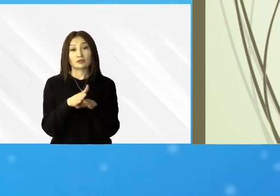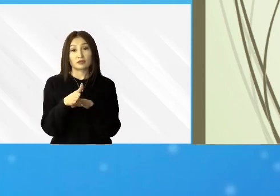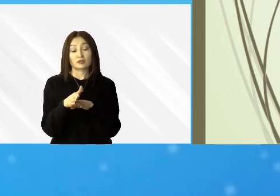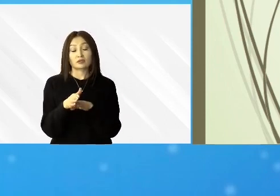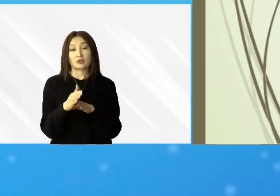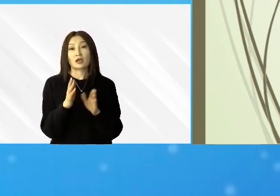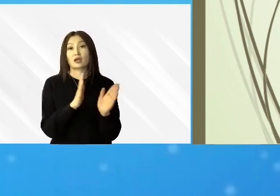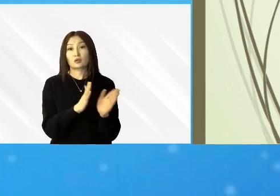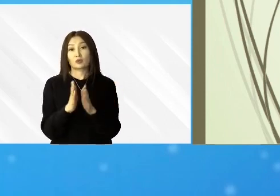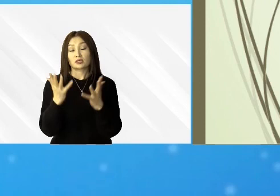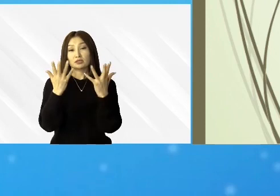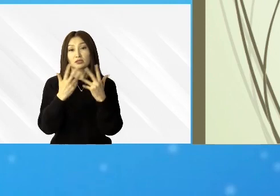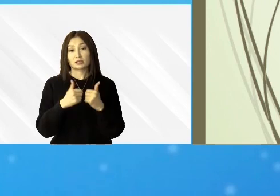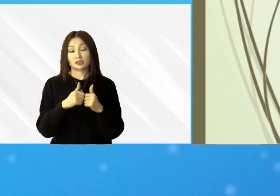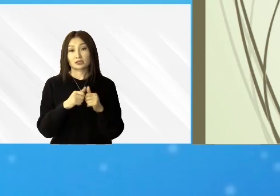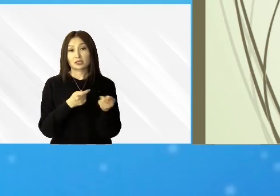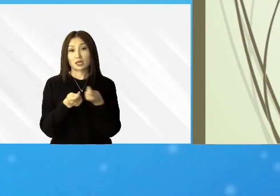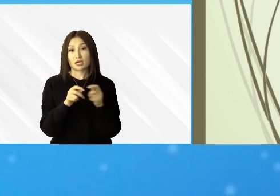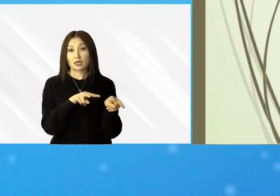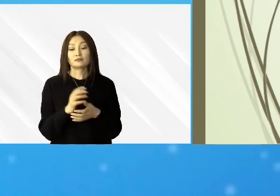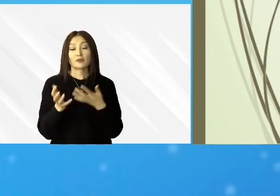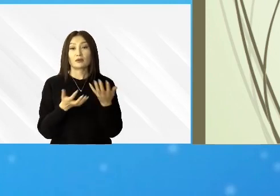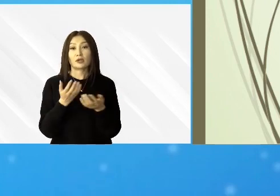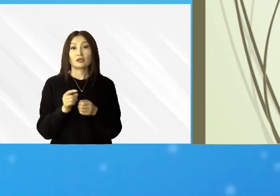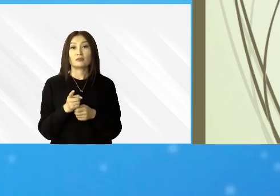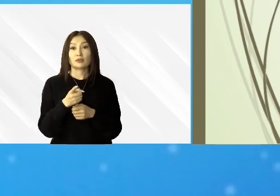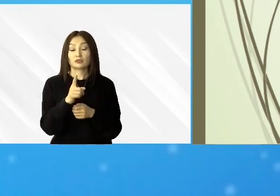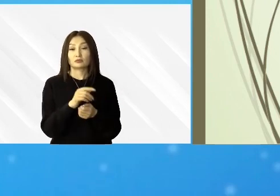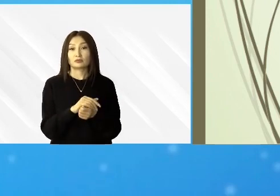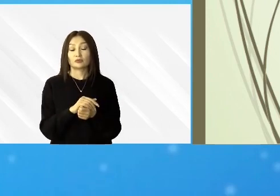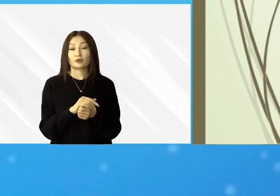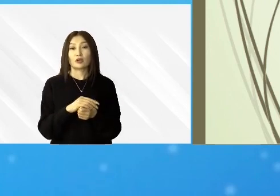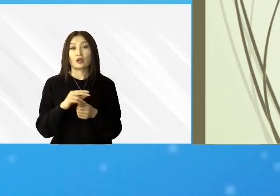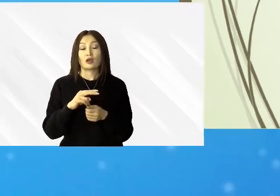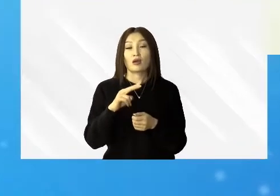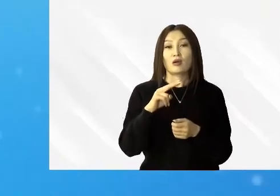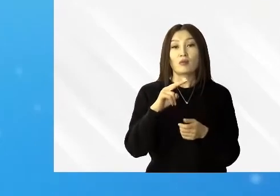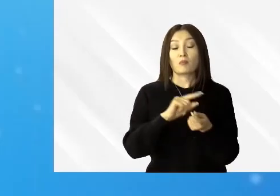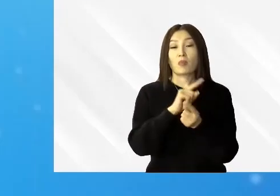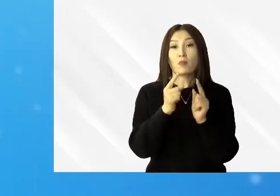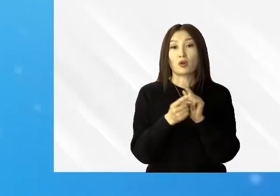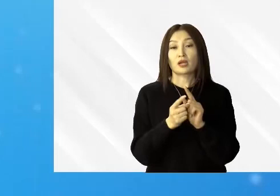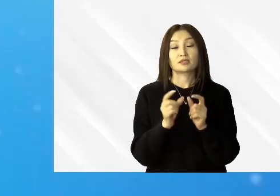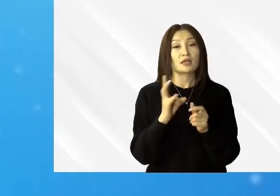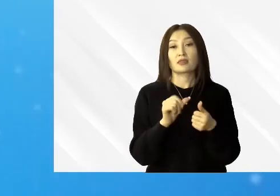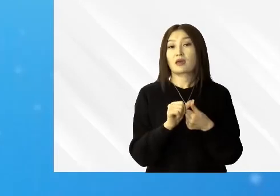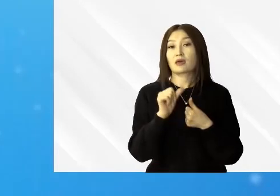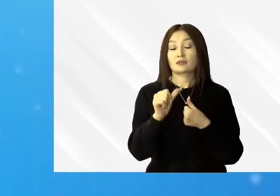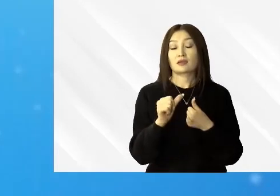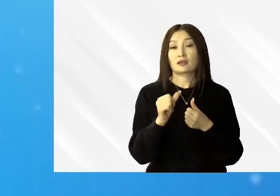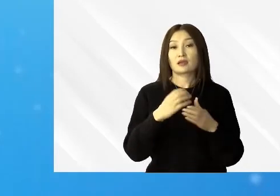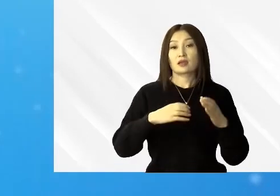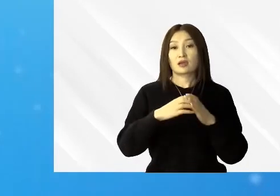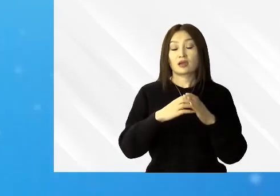осуществляется регуляция численности популяции в природе, разобрали, почему популяцию, а не отдельную особь